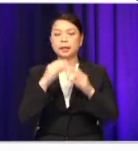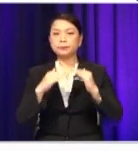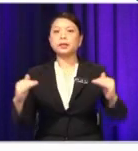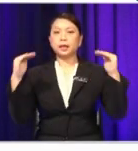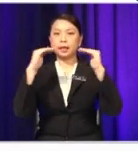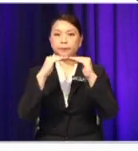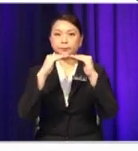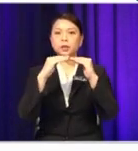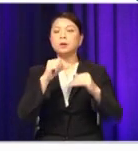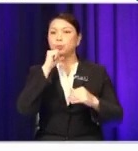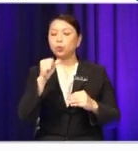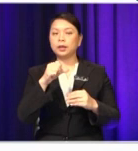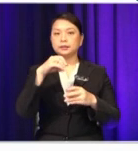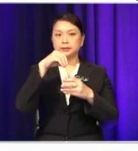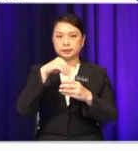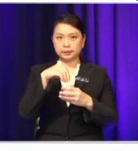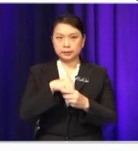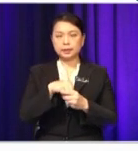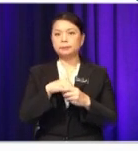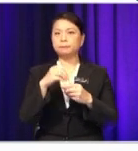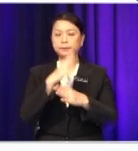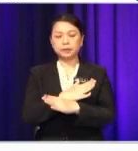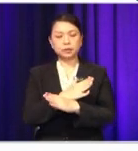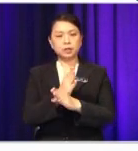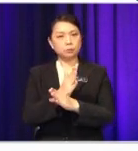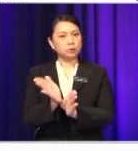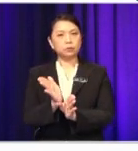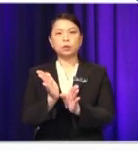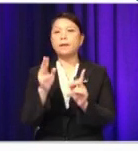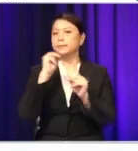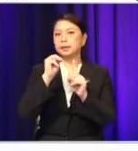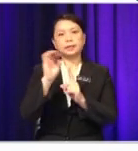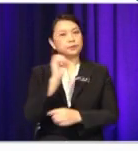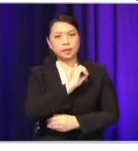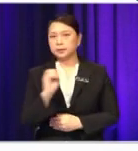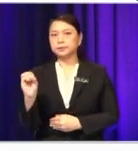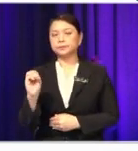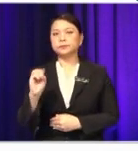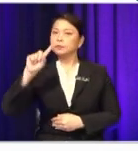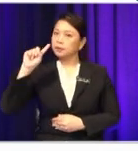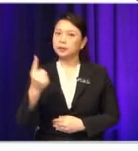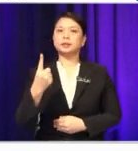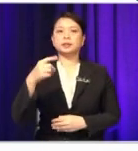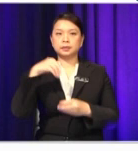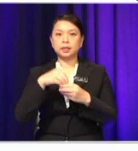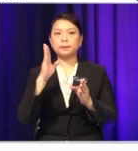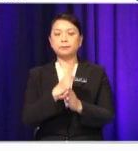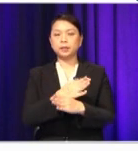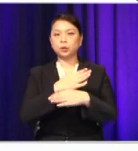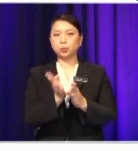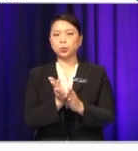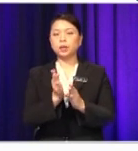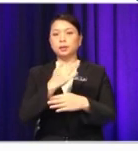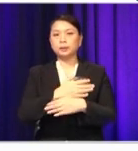ada 50% ataupun 60% atau 100% ataupun E dan sebagainya. Tidak ada lagi dalam kita punya sistem kita ini, tetapi